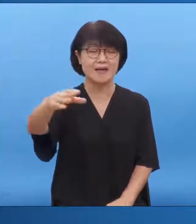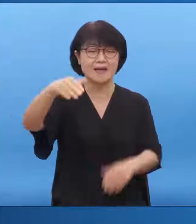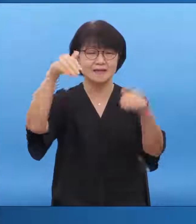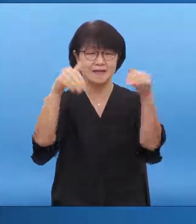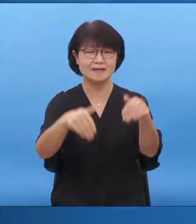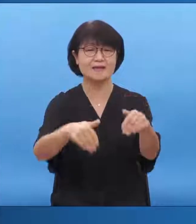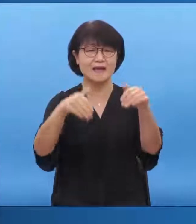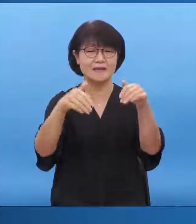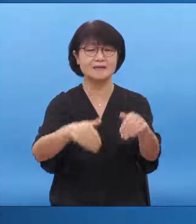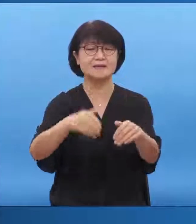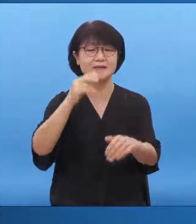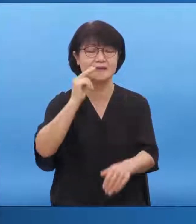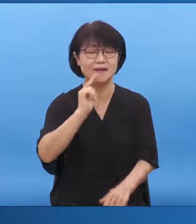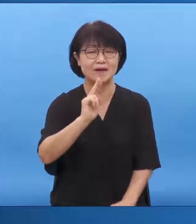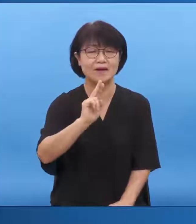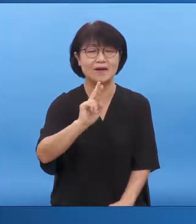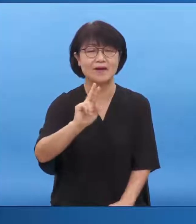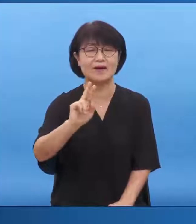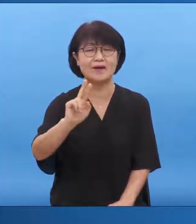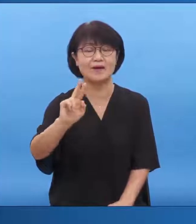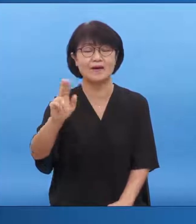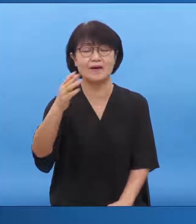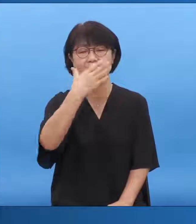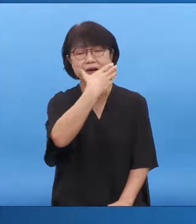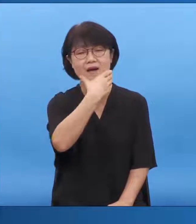빛의 사자들이여